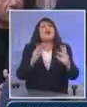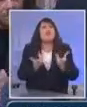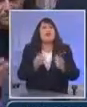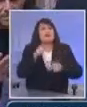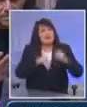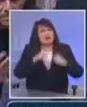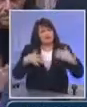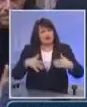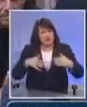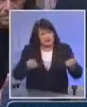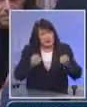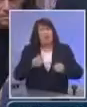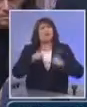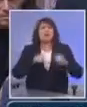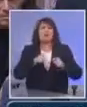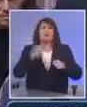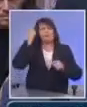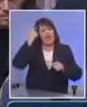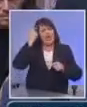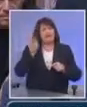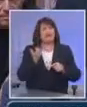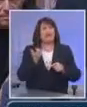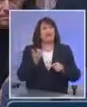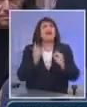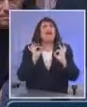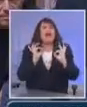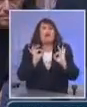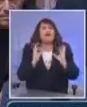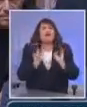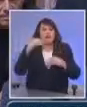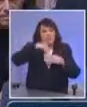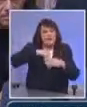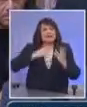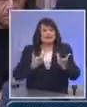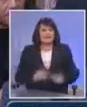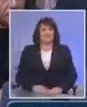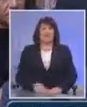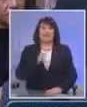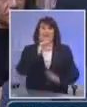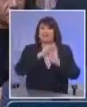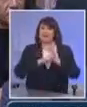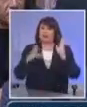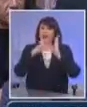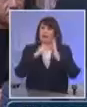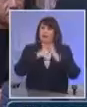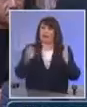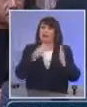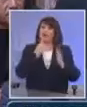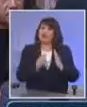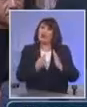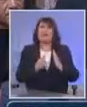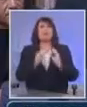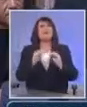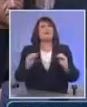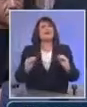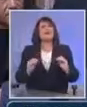παιδεία ασχολείται και το Σύνταγμά μας, το άρθρο 16 παράγραφο 2, όπου λέει ότι είναι βασική αποστολή